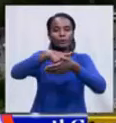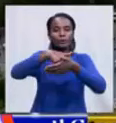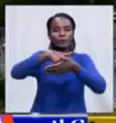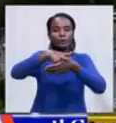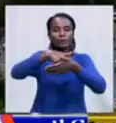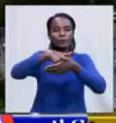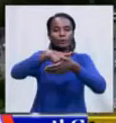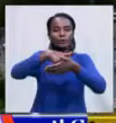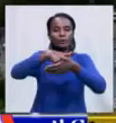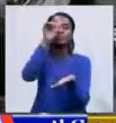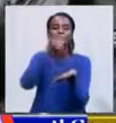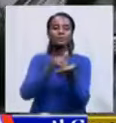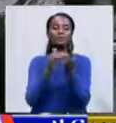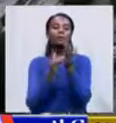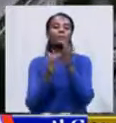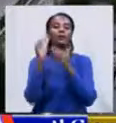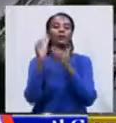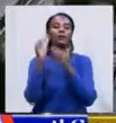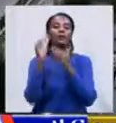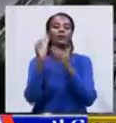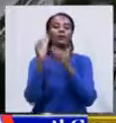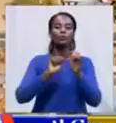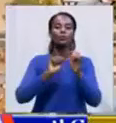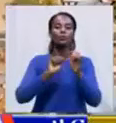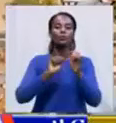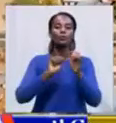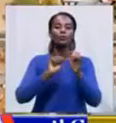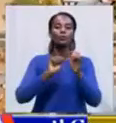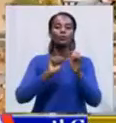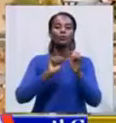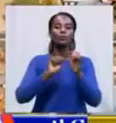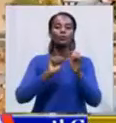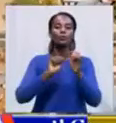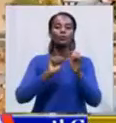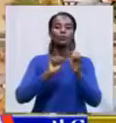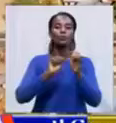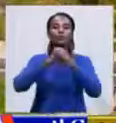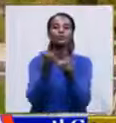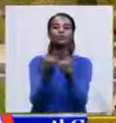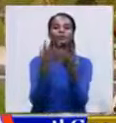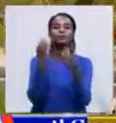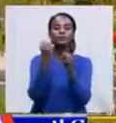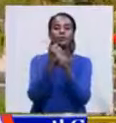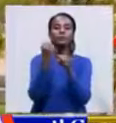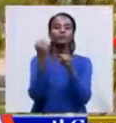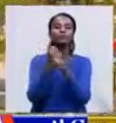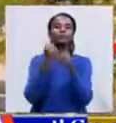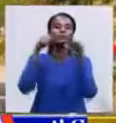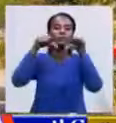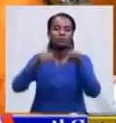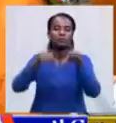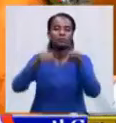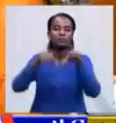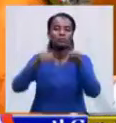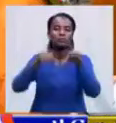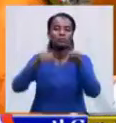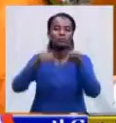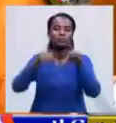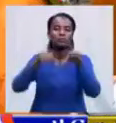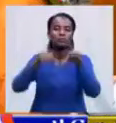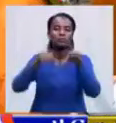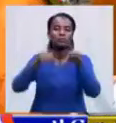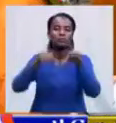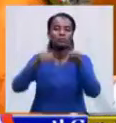በከተማው ከ3000 በላይ ወጣቶች የኮሮና ቫይረስ ስርጭትን ለመከላከል በርካታ ስራዎችን ሲሰሩ መቆየታቸውን የገለጸው በሐዋሳ